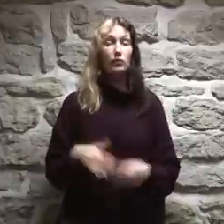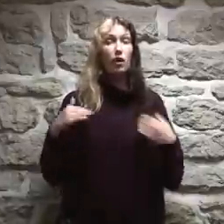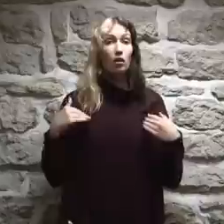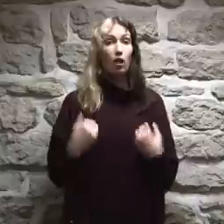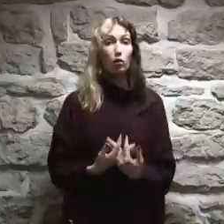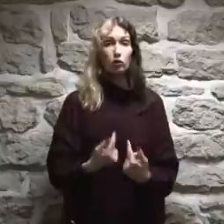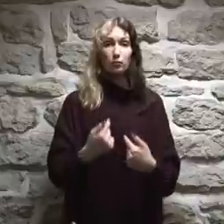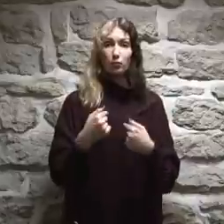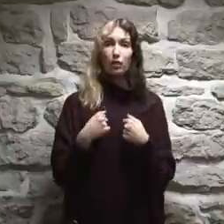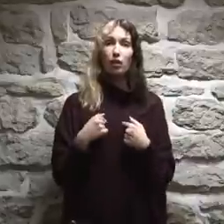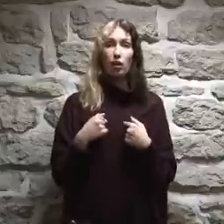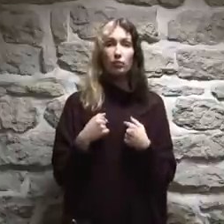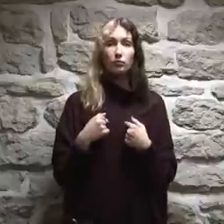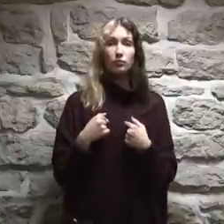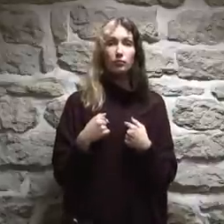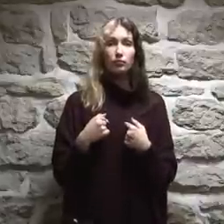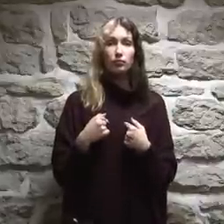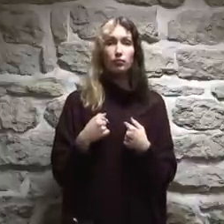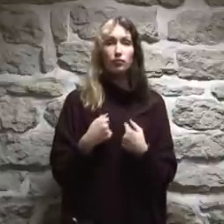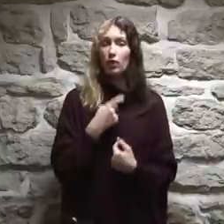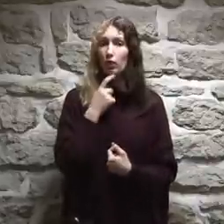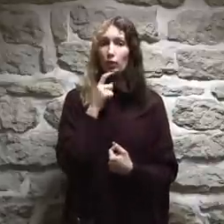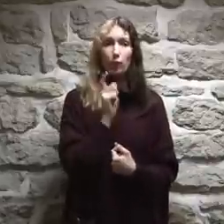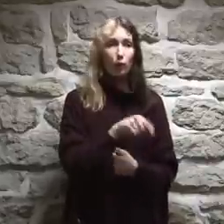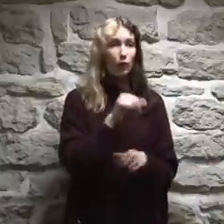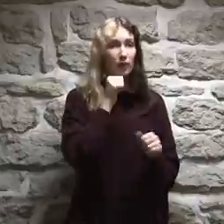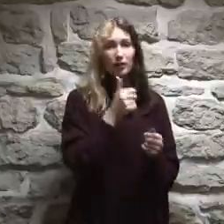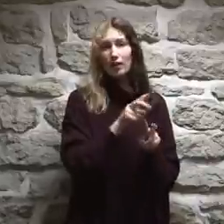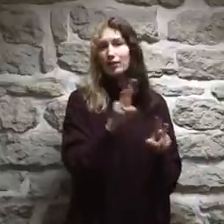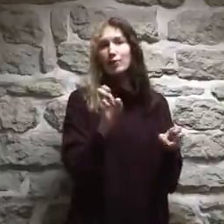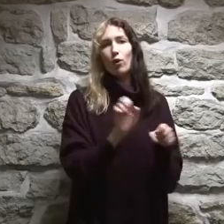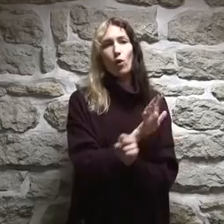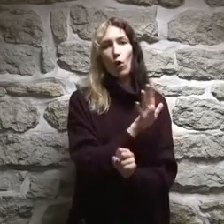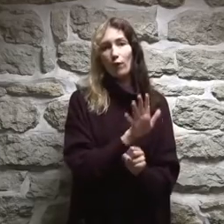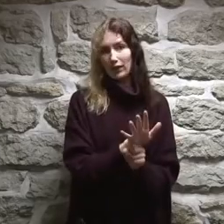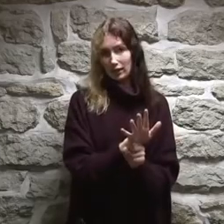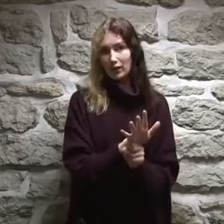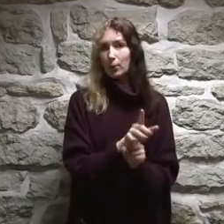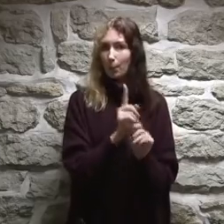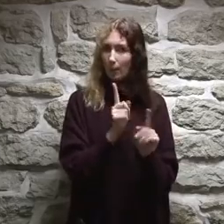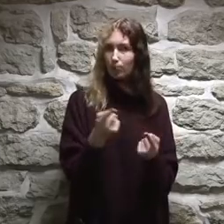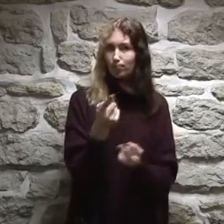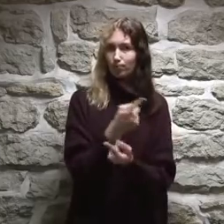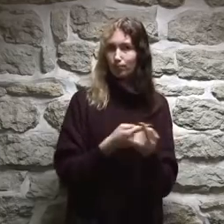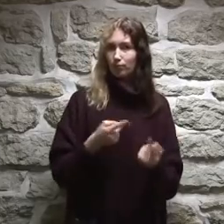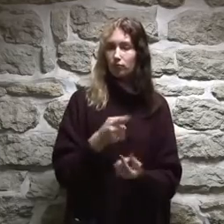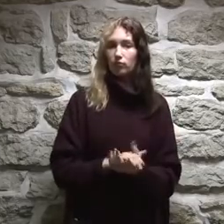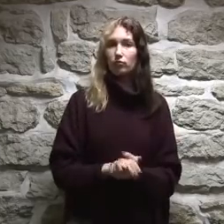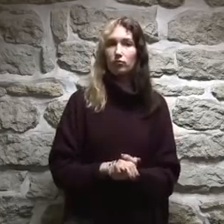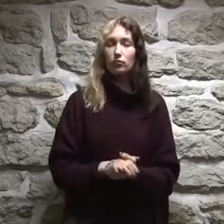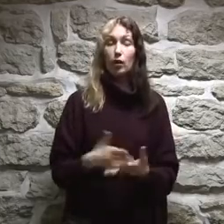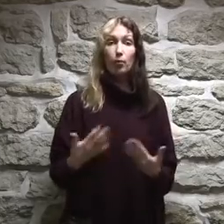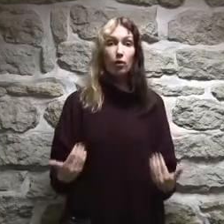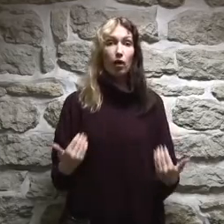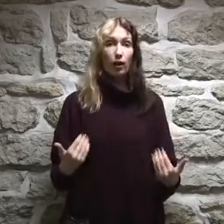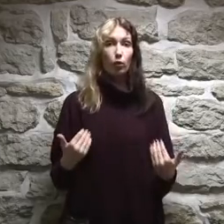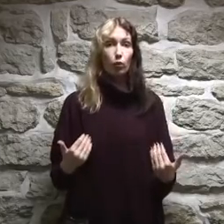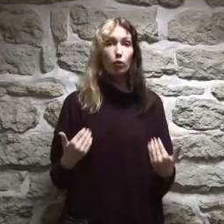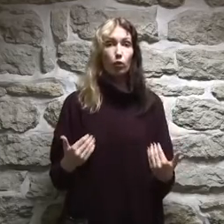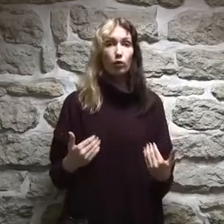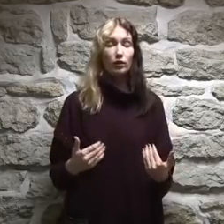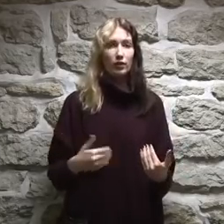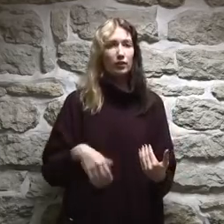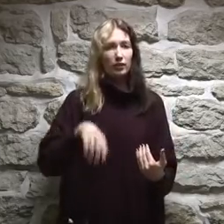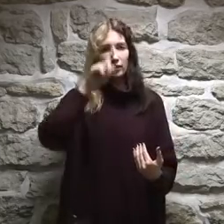mina üle ka ümber COVIDist. Et meil on praegu